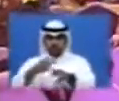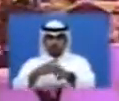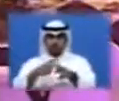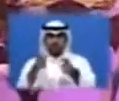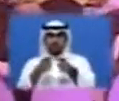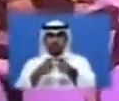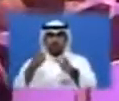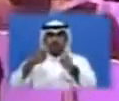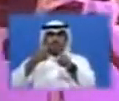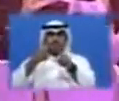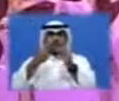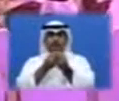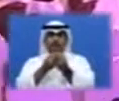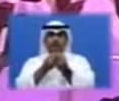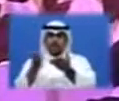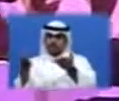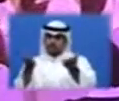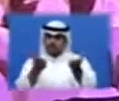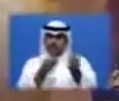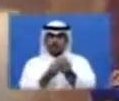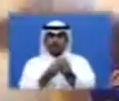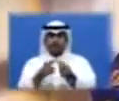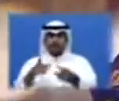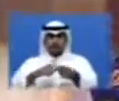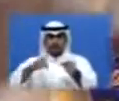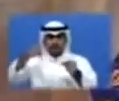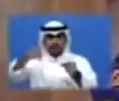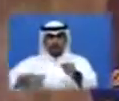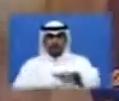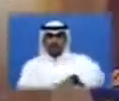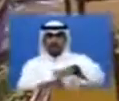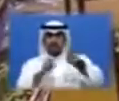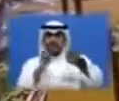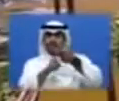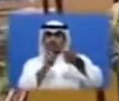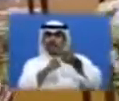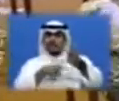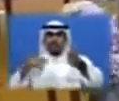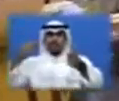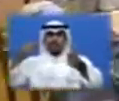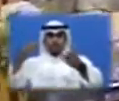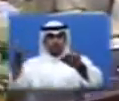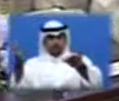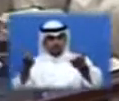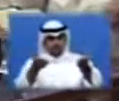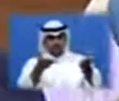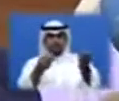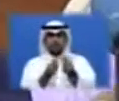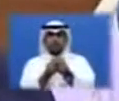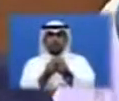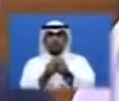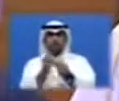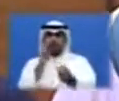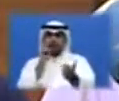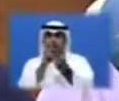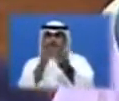الثاني للجنة وكلاء وزارات الصحة بدول الخليج لمناقشة مبادرات وإجراءات تبادل الخبرات في القطاع الصحي. ثقة